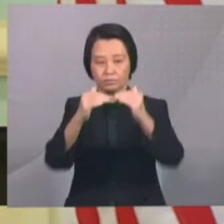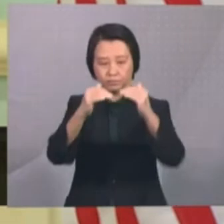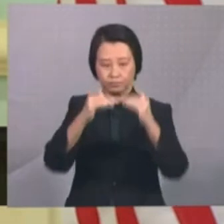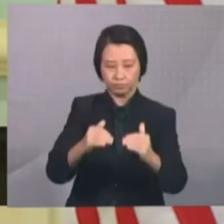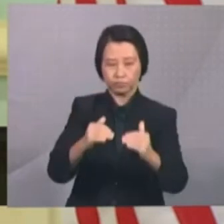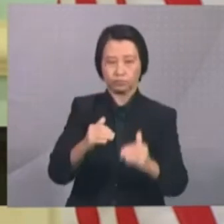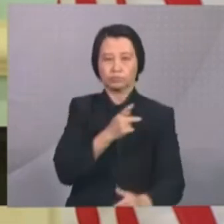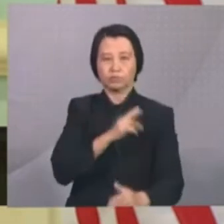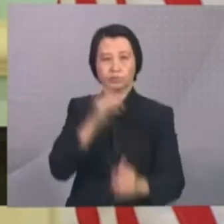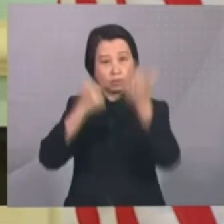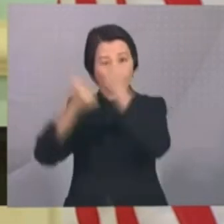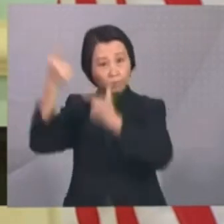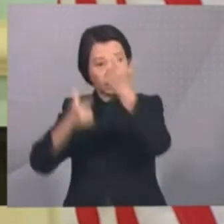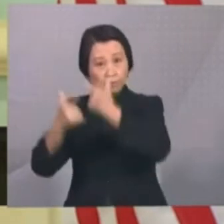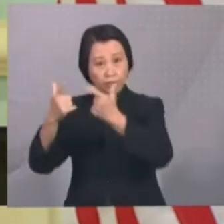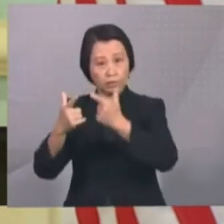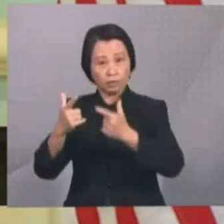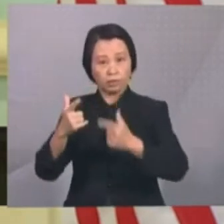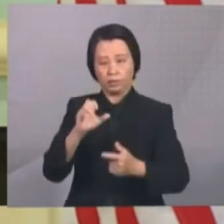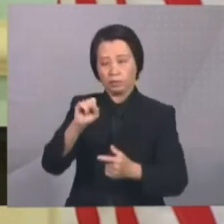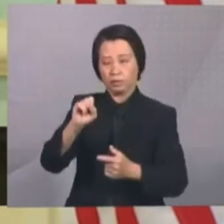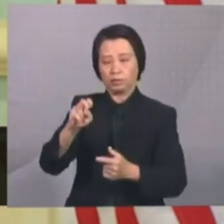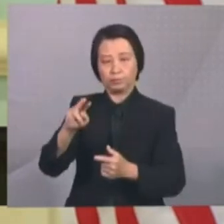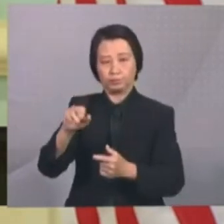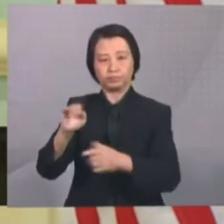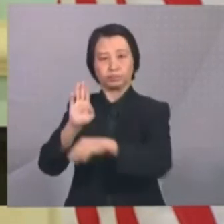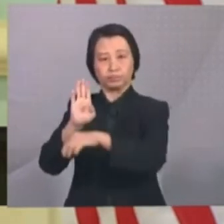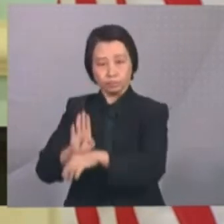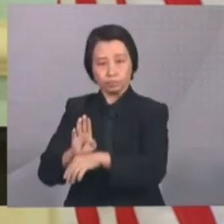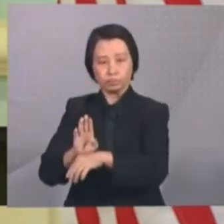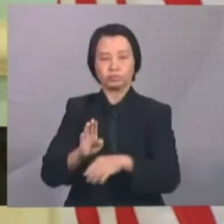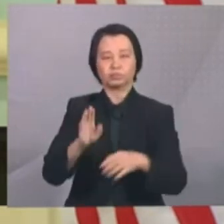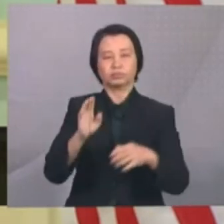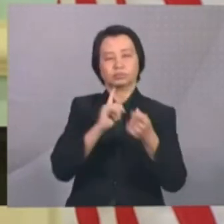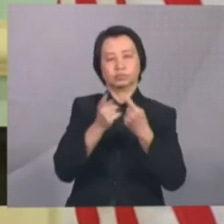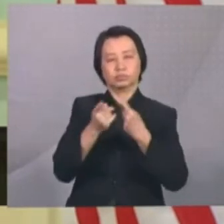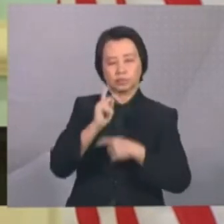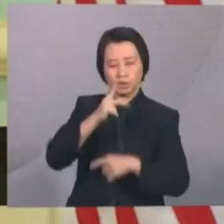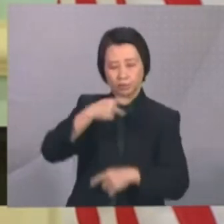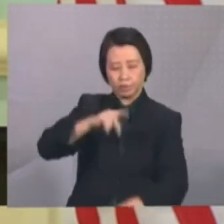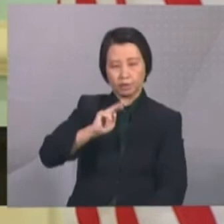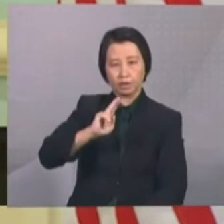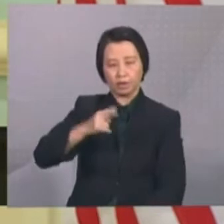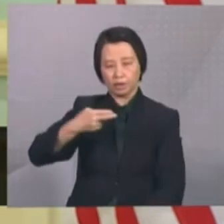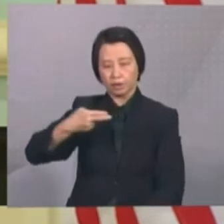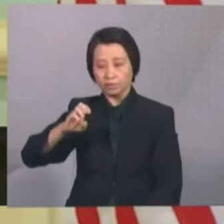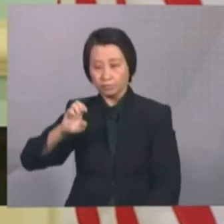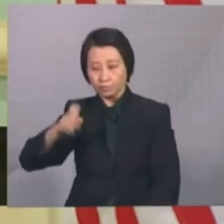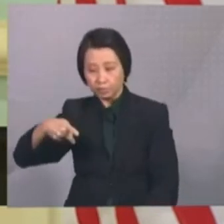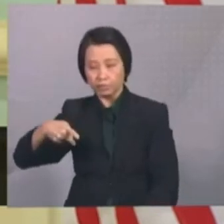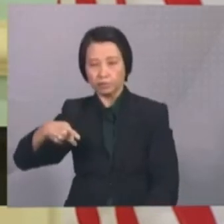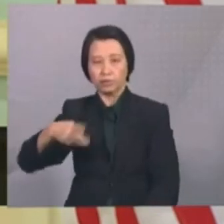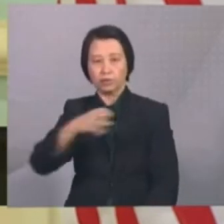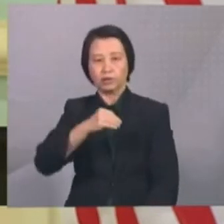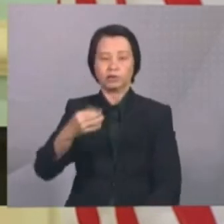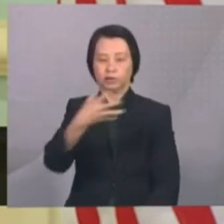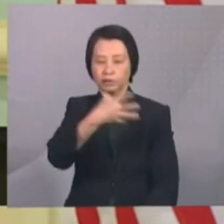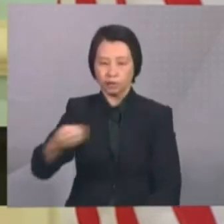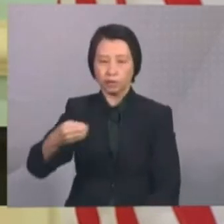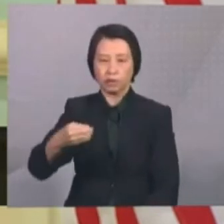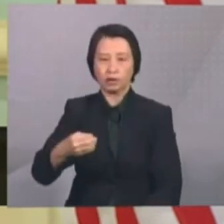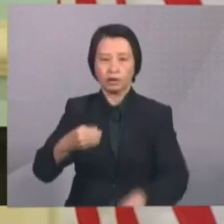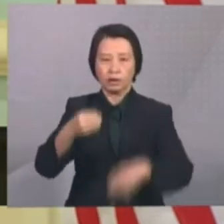Kementerian pelancongan seni dan budaya Kementerian Perdagangan dalam negeri dan halwa pengguna dan malah